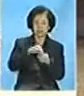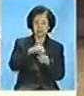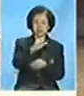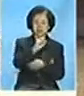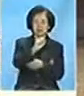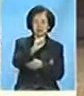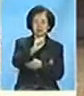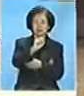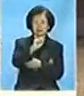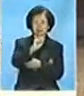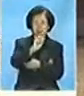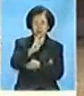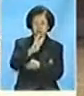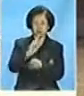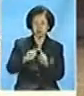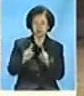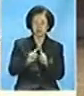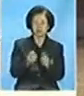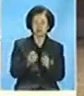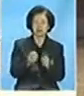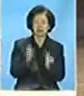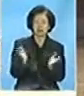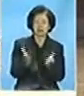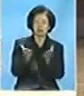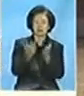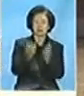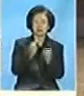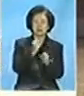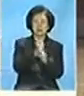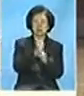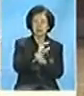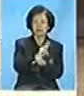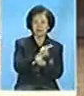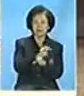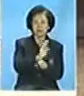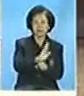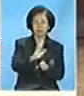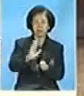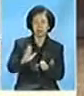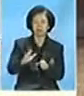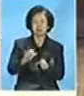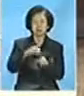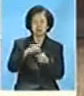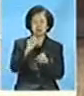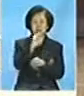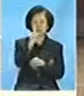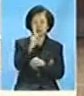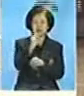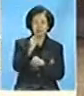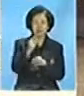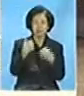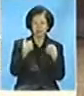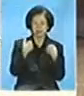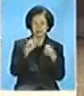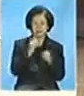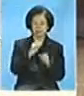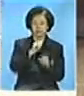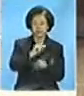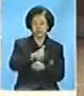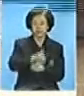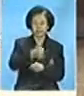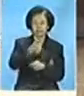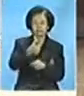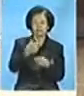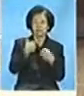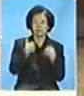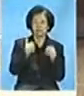ายสนับสนุนภารกิจในการทำหน้าที่ในสภาให้เกิดประสิทธิภาพ